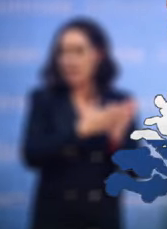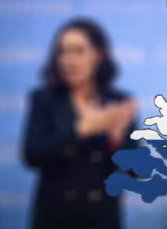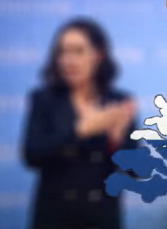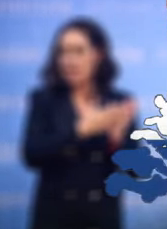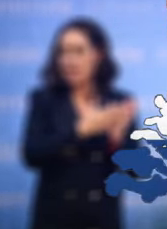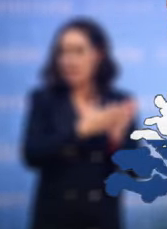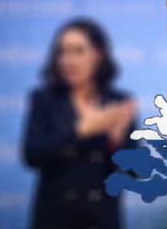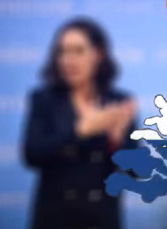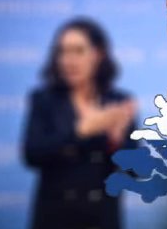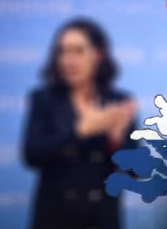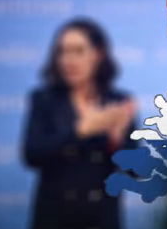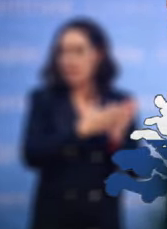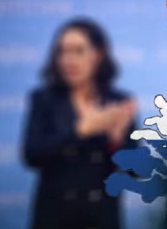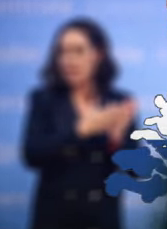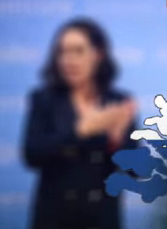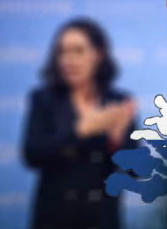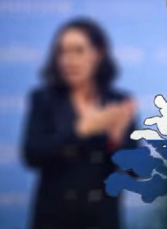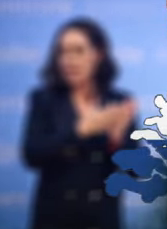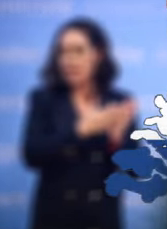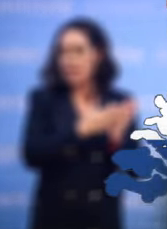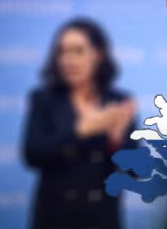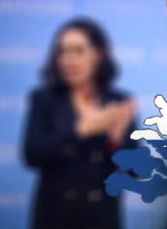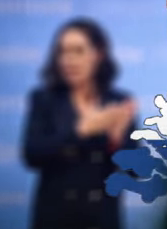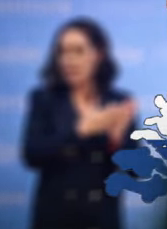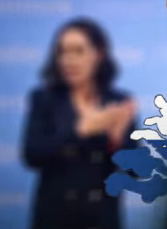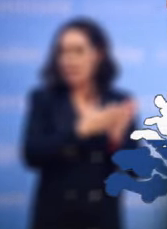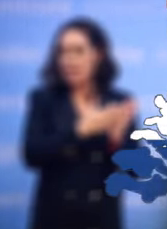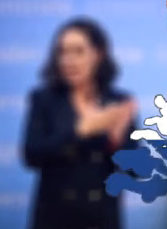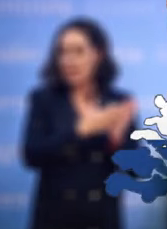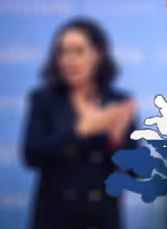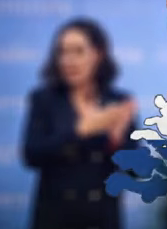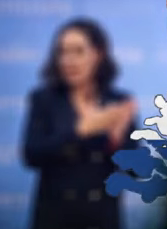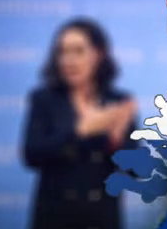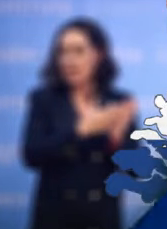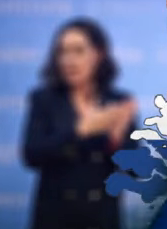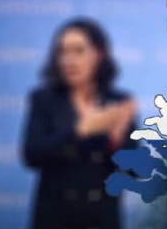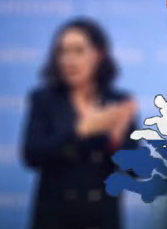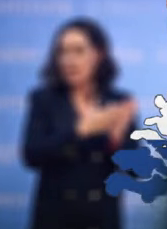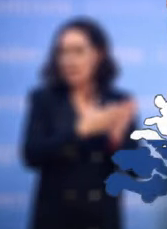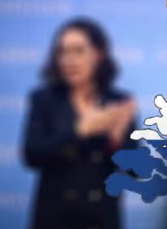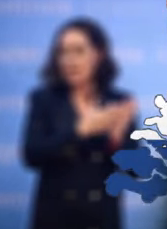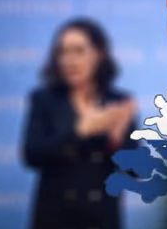setting opgezet. Want ja, wacht even.